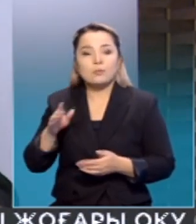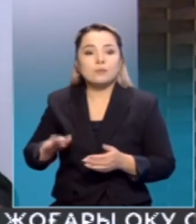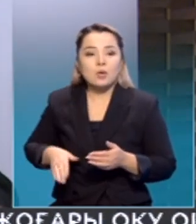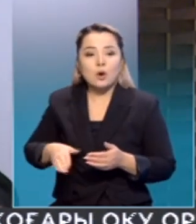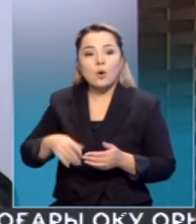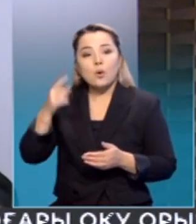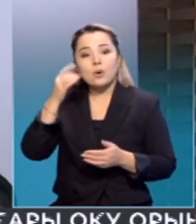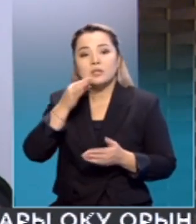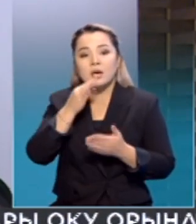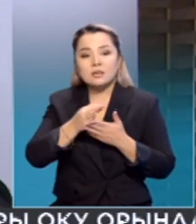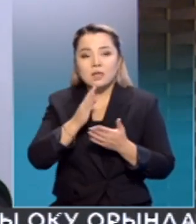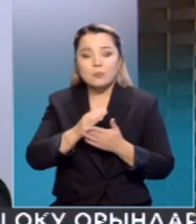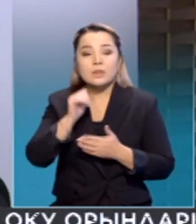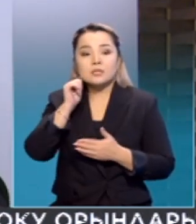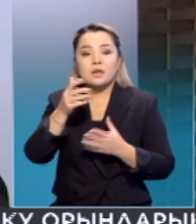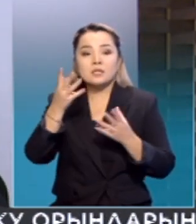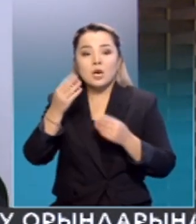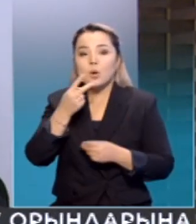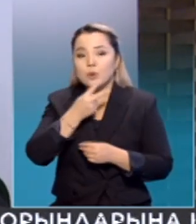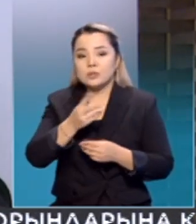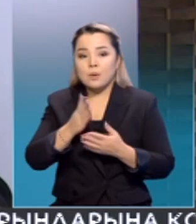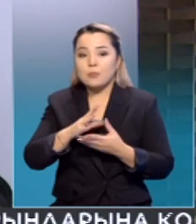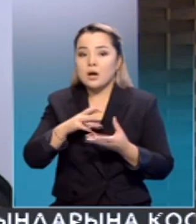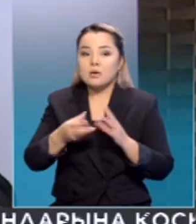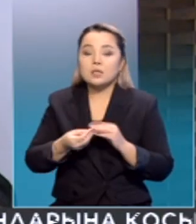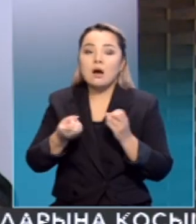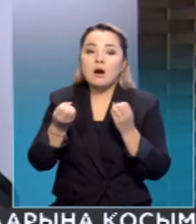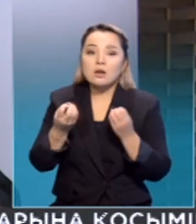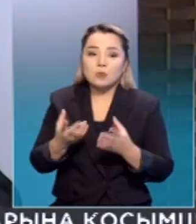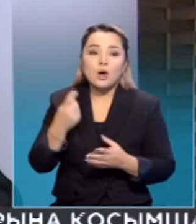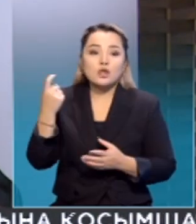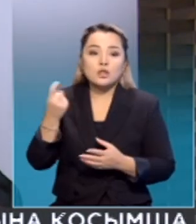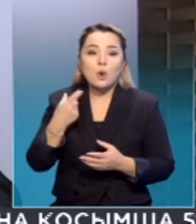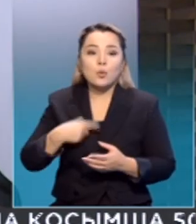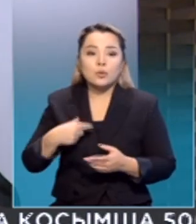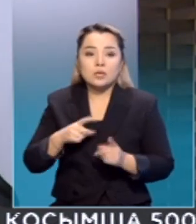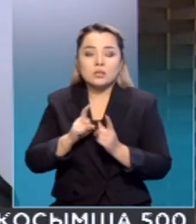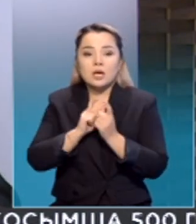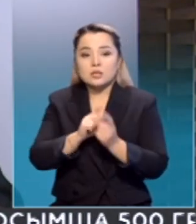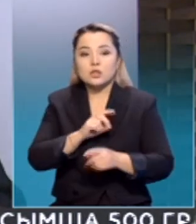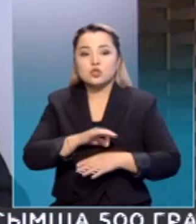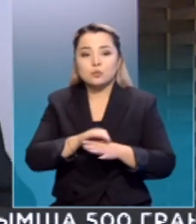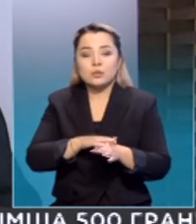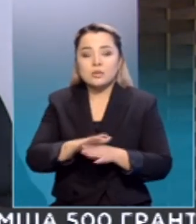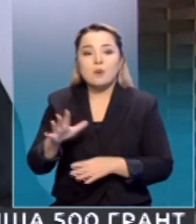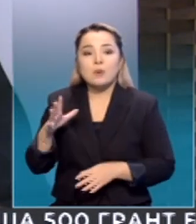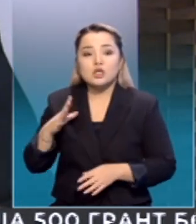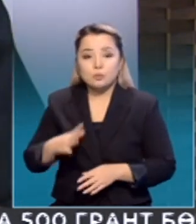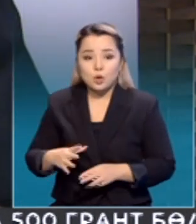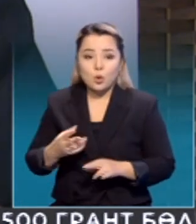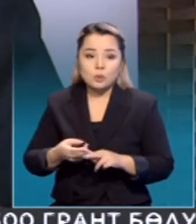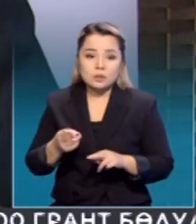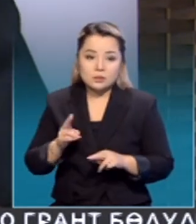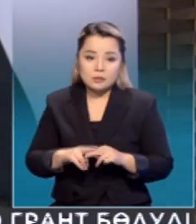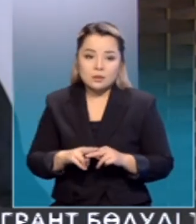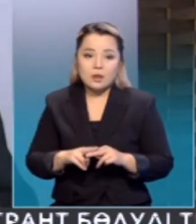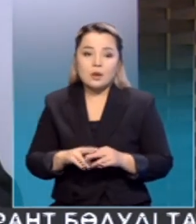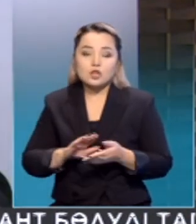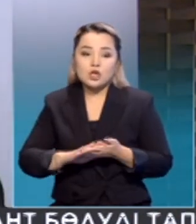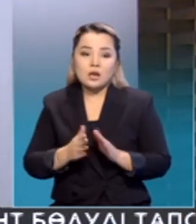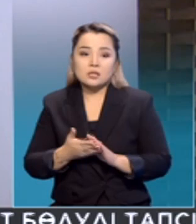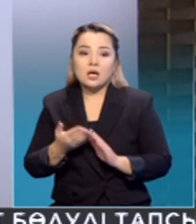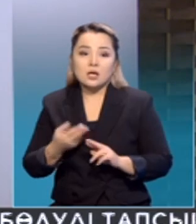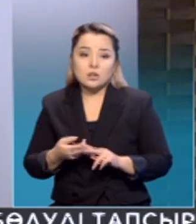тұрмыз. Нәтижесінде қарапайым шаруа өз мәселесімен өзі арпалысуға мәжбүр. Сондықтан бұл